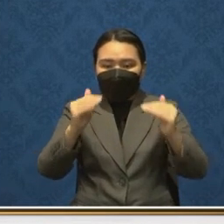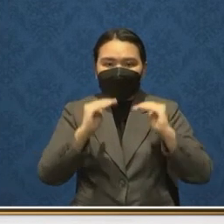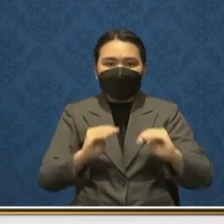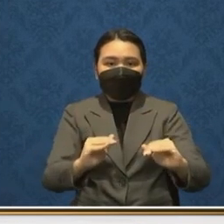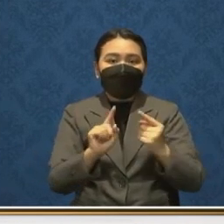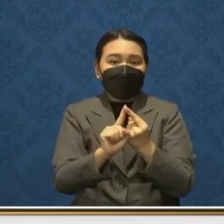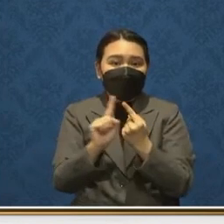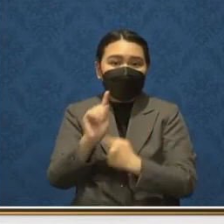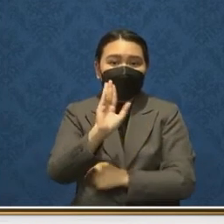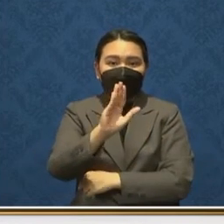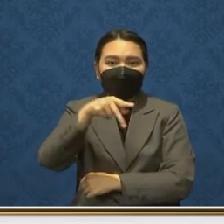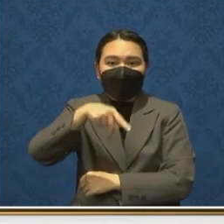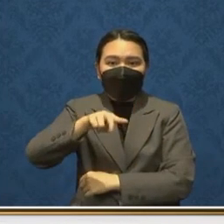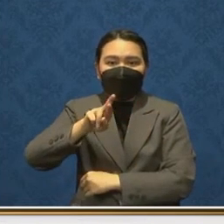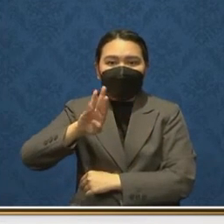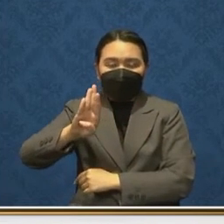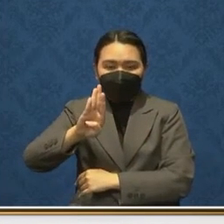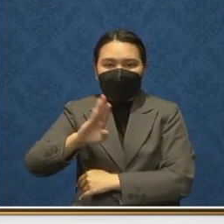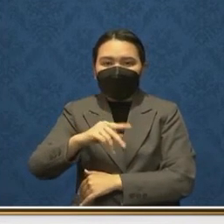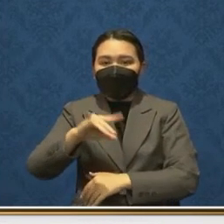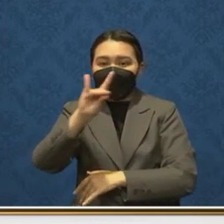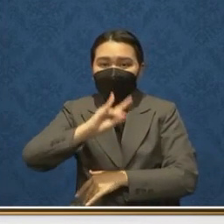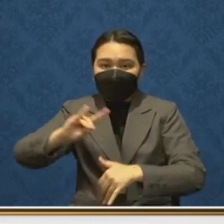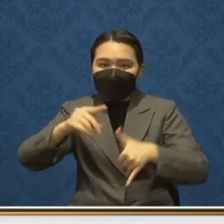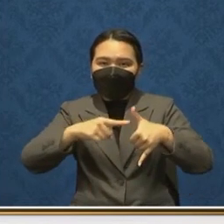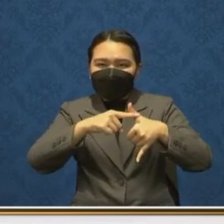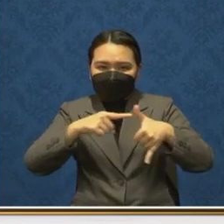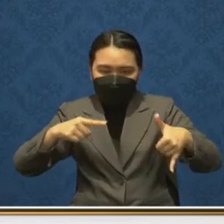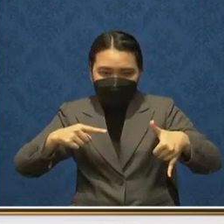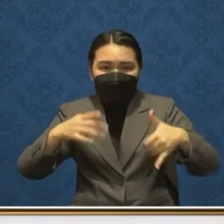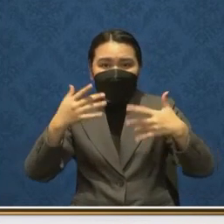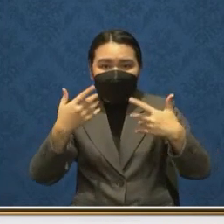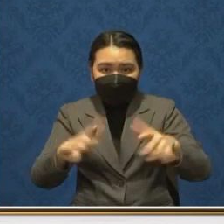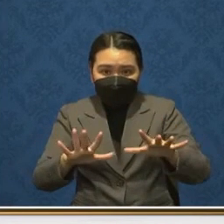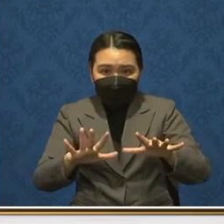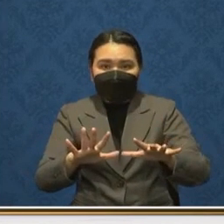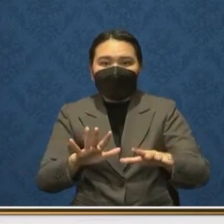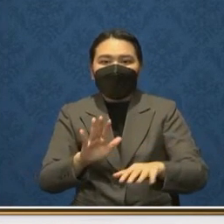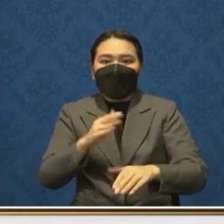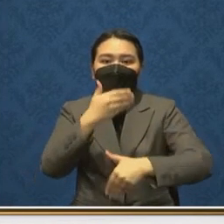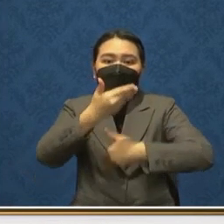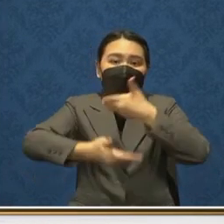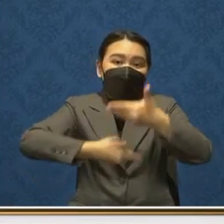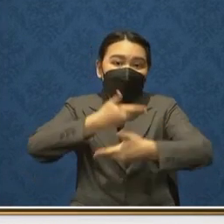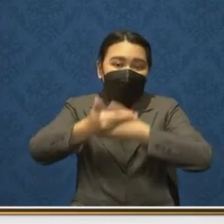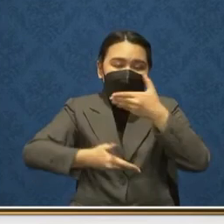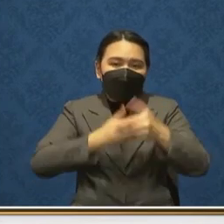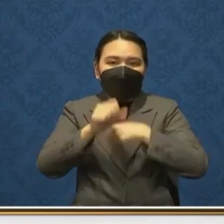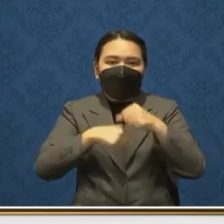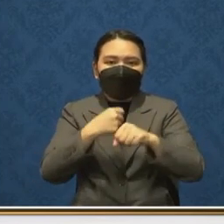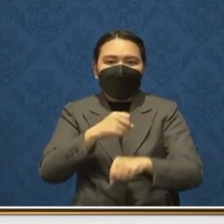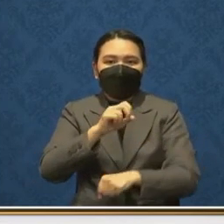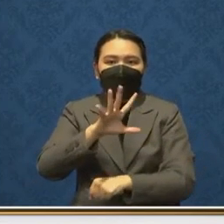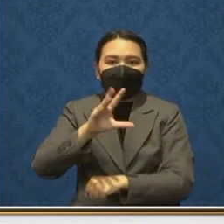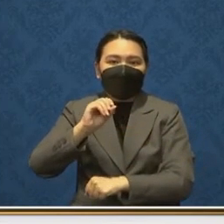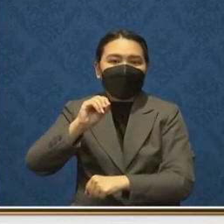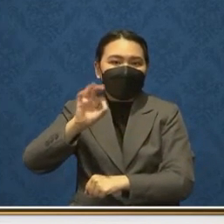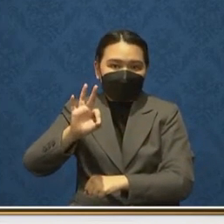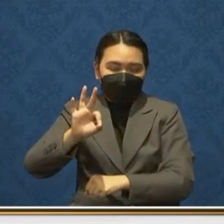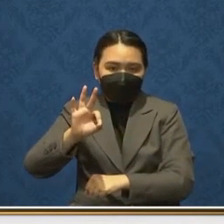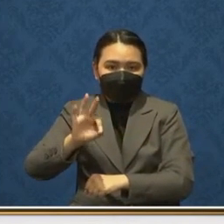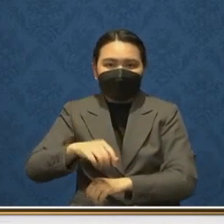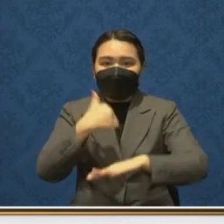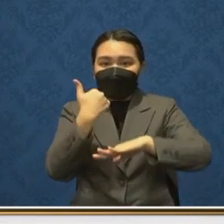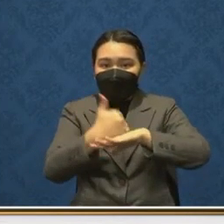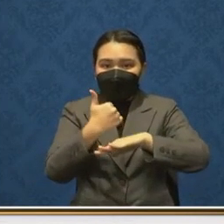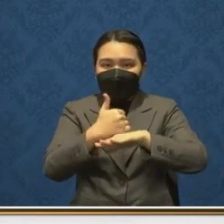แห่งพระราประหัดควบคุมการค่าสัตว์เพื่อจำหน่ายเนอสัต์ 2559ท่านอาธิบุดีสอลว